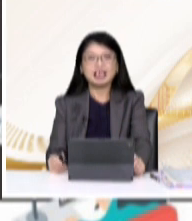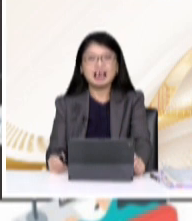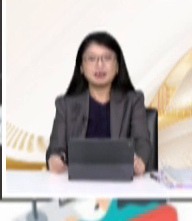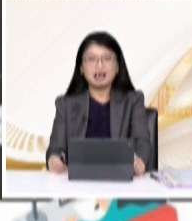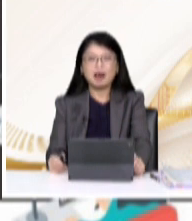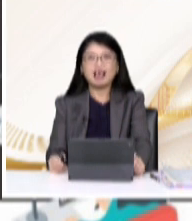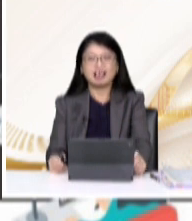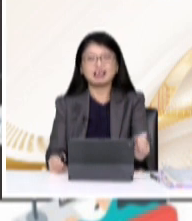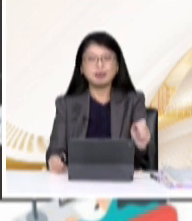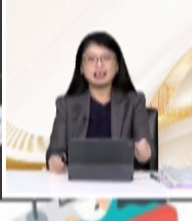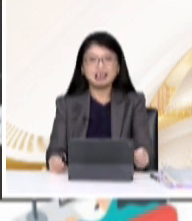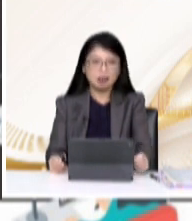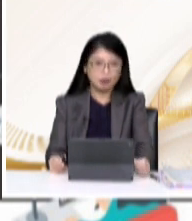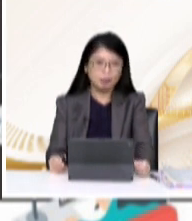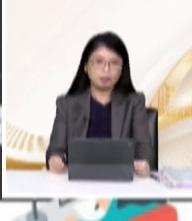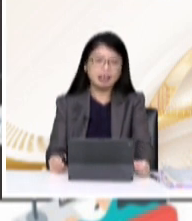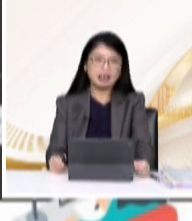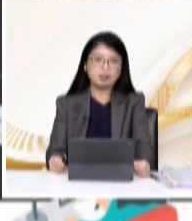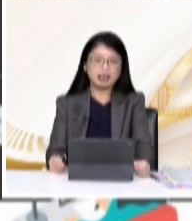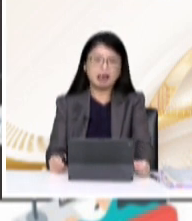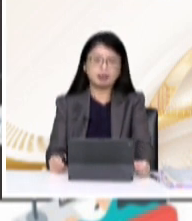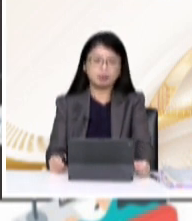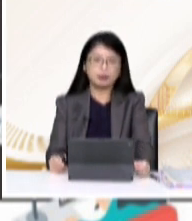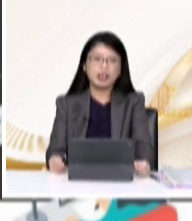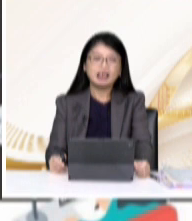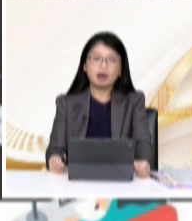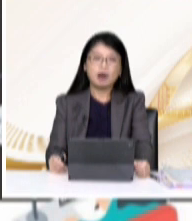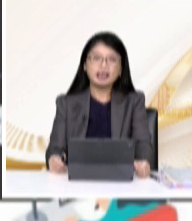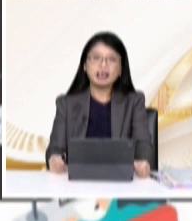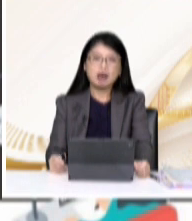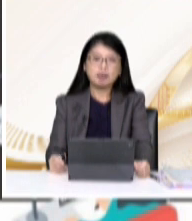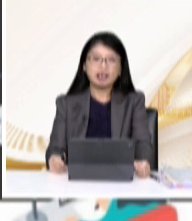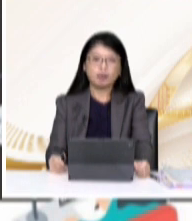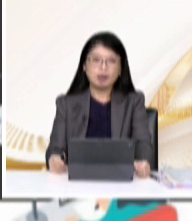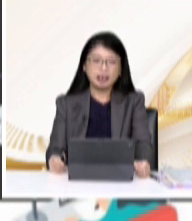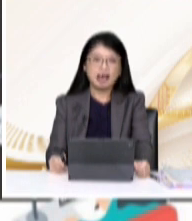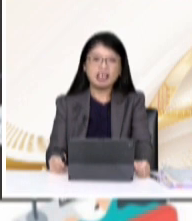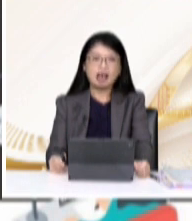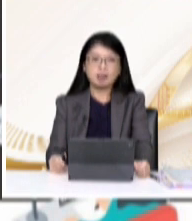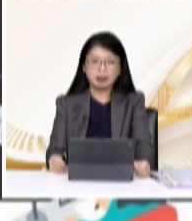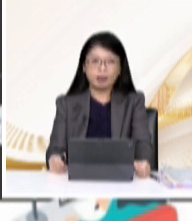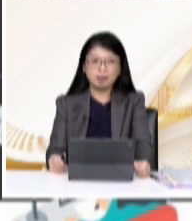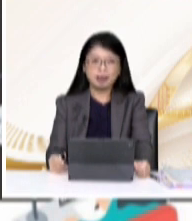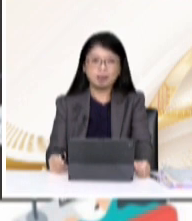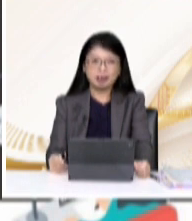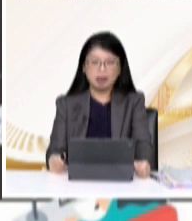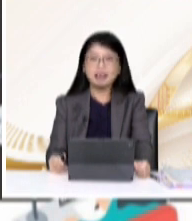าใจได้อยู่แล้วว่ารัฐมนตรีท่านไหนเป็นคนมีอำนาจในการประกาศกำหนดแต่ว่าในการเปลี่ยนความผิดอาญามาเป็น